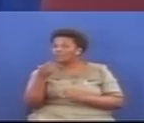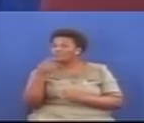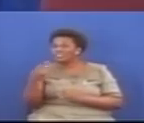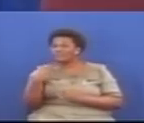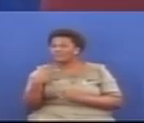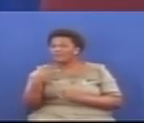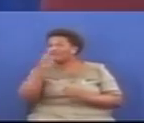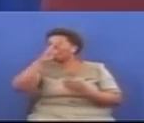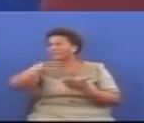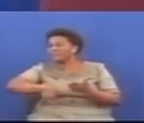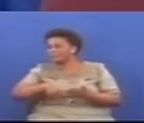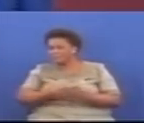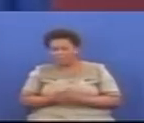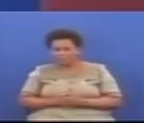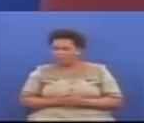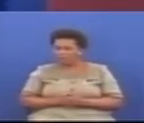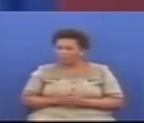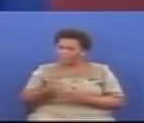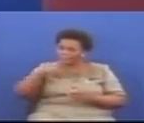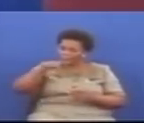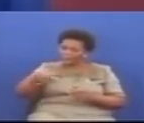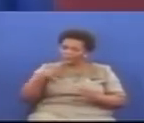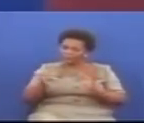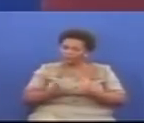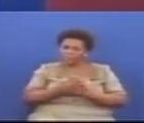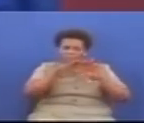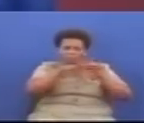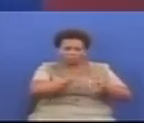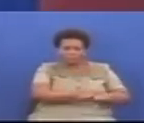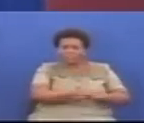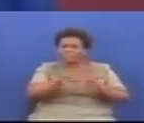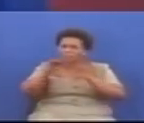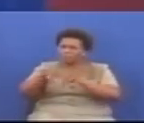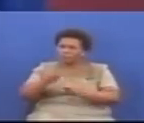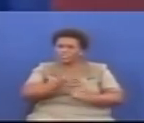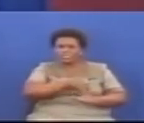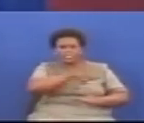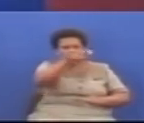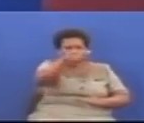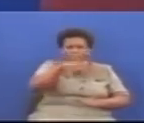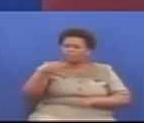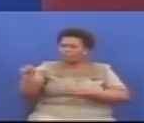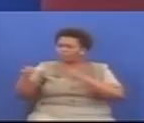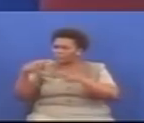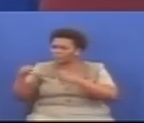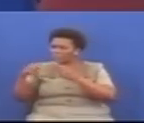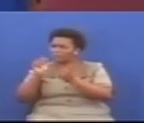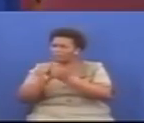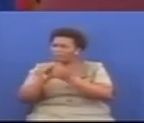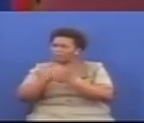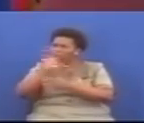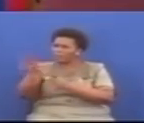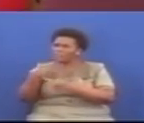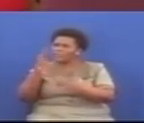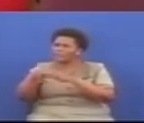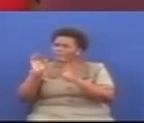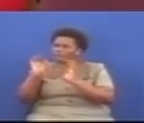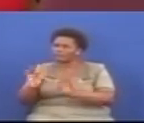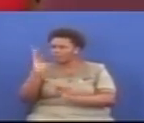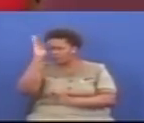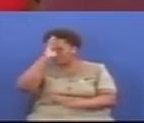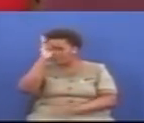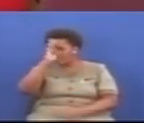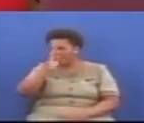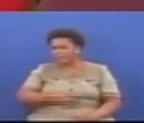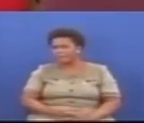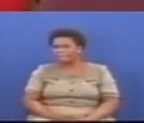zimejaa. Lazima tuanze booking za kila kitu, booking za ndege, booking za mahoteli, kila jambo likae sawa sawa mapema.